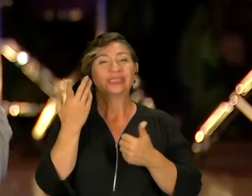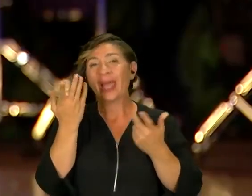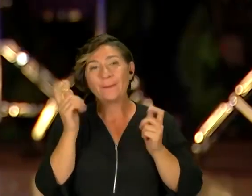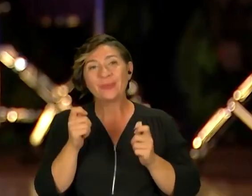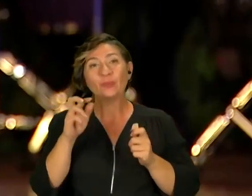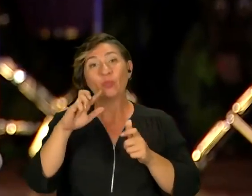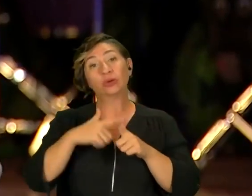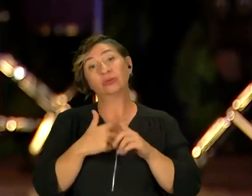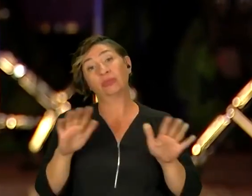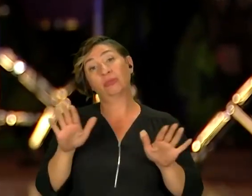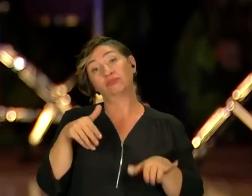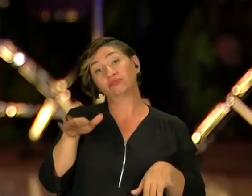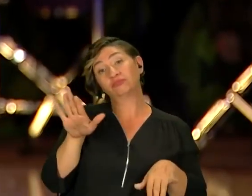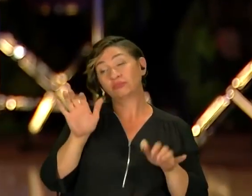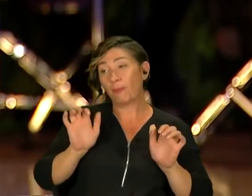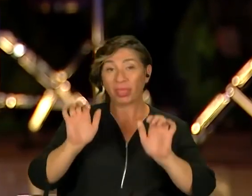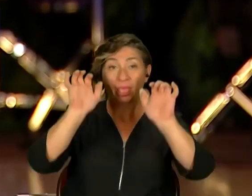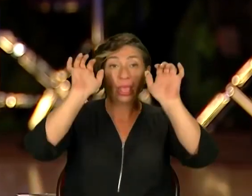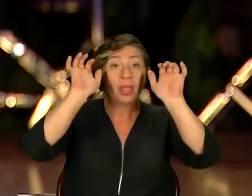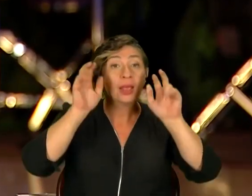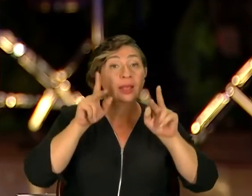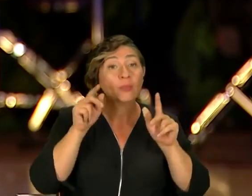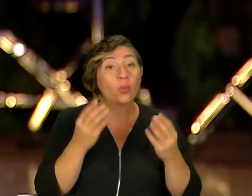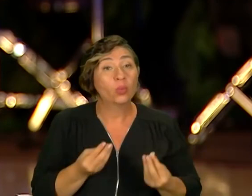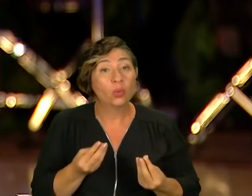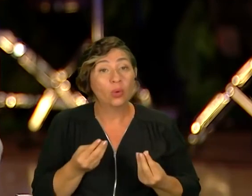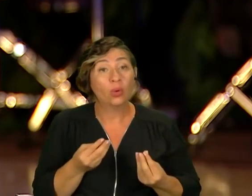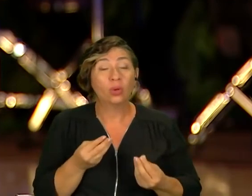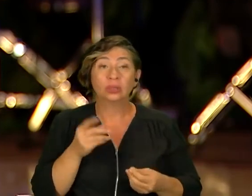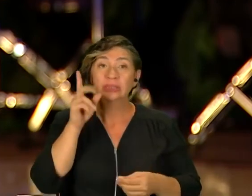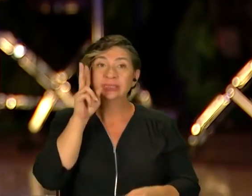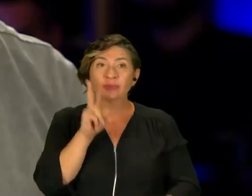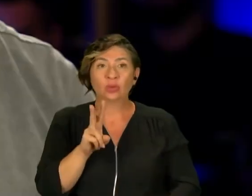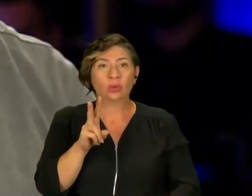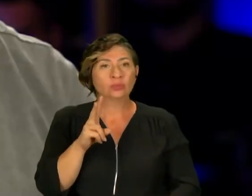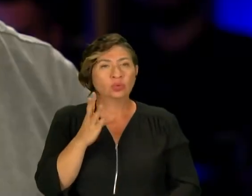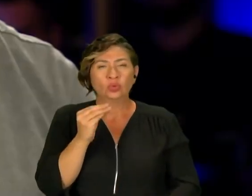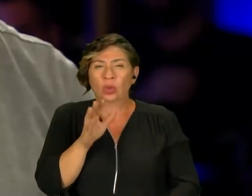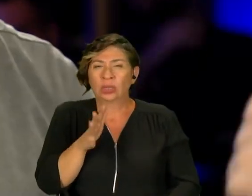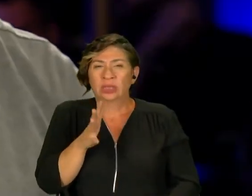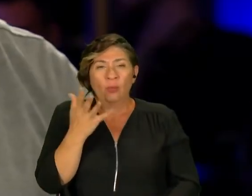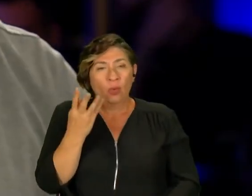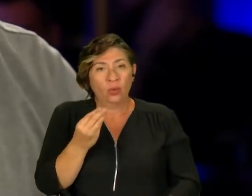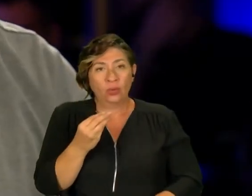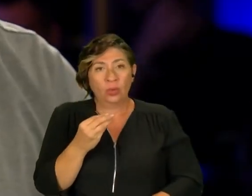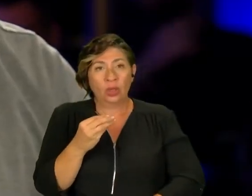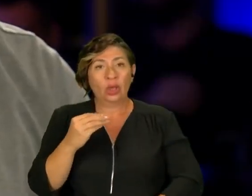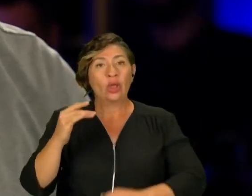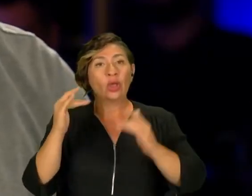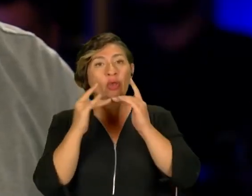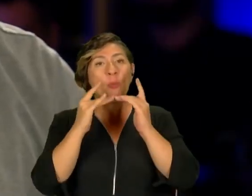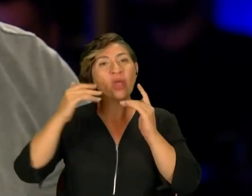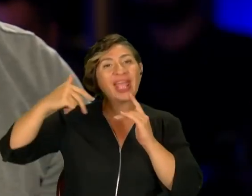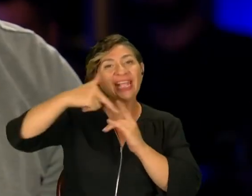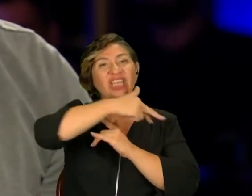yaptım. Nereye? Proje bitti. Olur mu lan proje bitti? Vallahi çok çok acayip oldum. Yani sen bu köprüyü geçene kadar